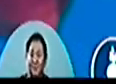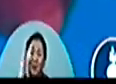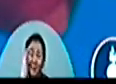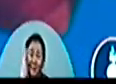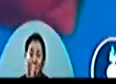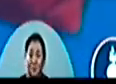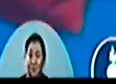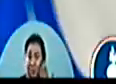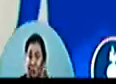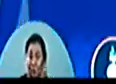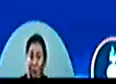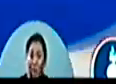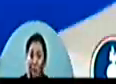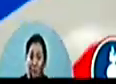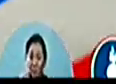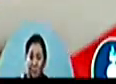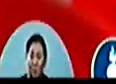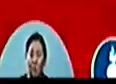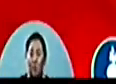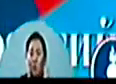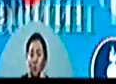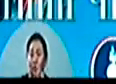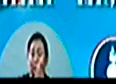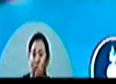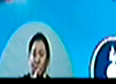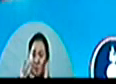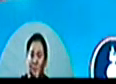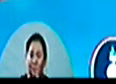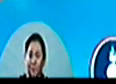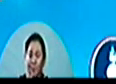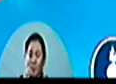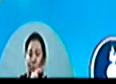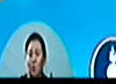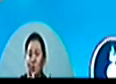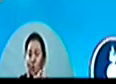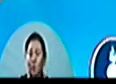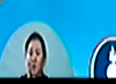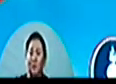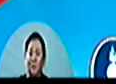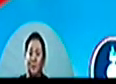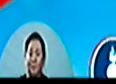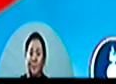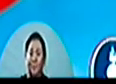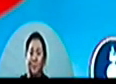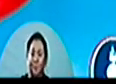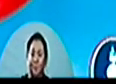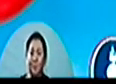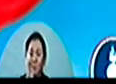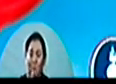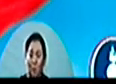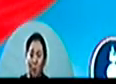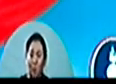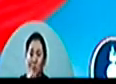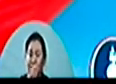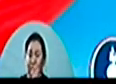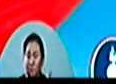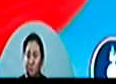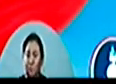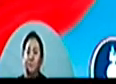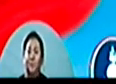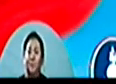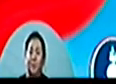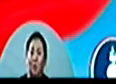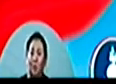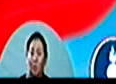мори хөтөлбөрөөр танилцуулж байна. Хууль дээдлэх ёсон бол засаг төр барих урлаг, хүн зон амар чимэр амьдрах